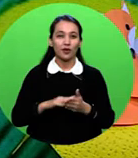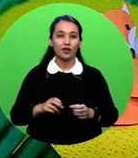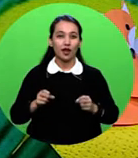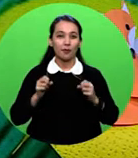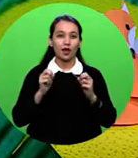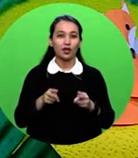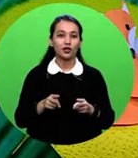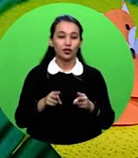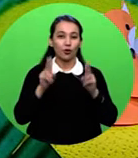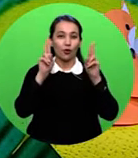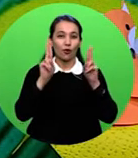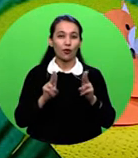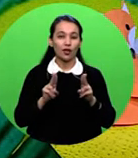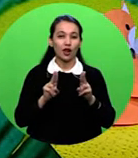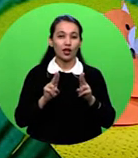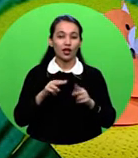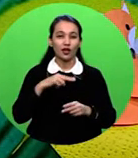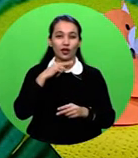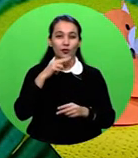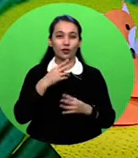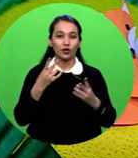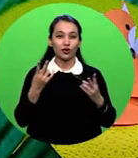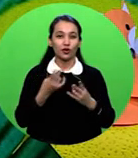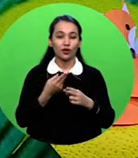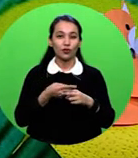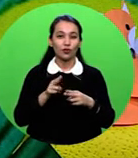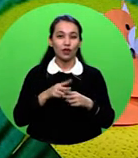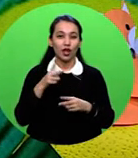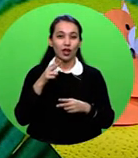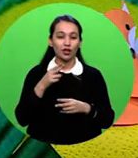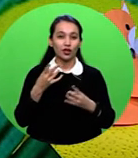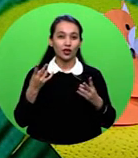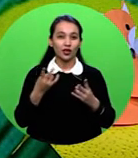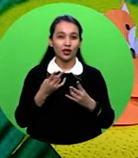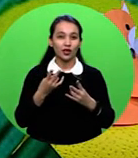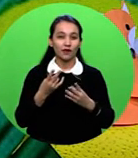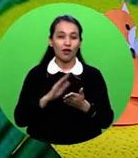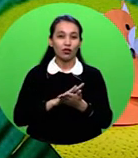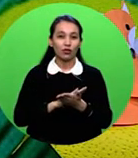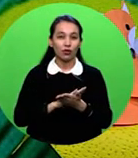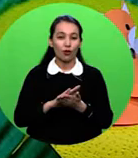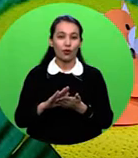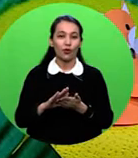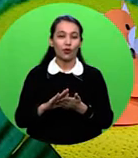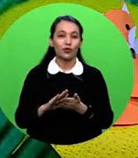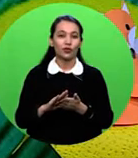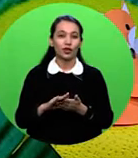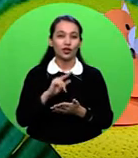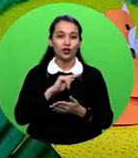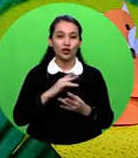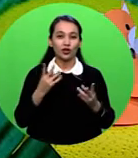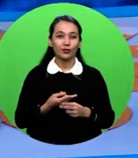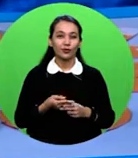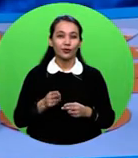xavfsizlik qoidalariga amal qilish, chunki biz qaychi bilan ishlaymiz. Hamda sanitariya gigiyena talablariga